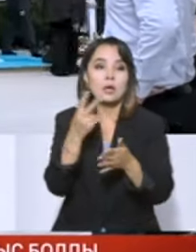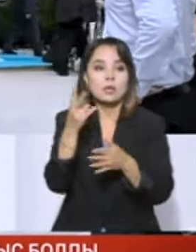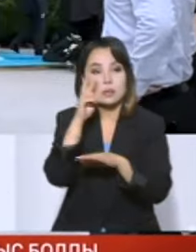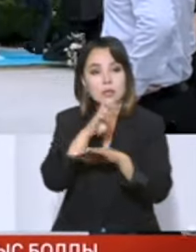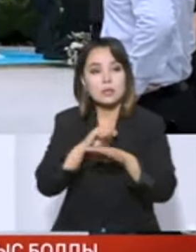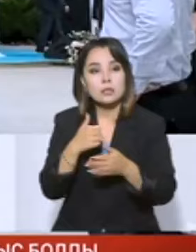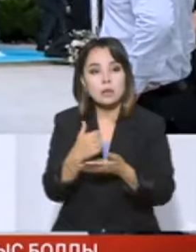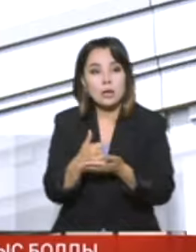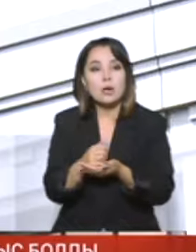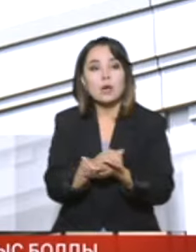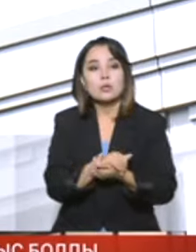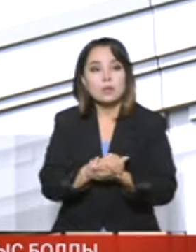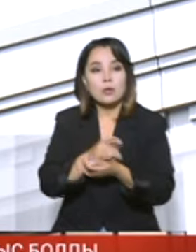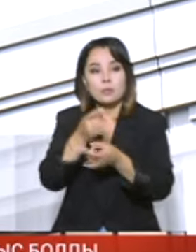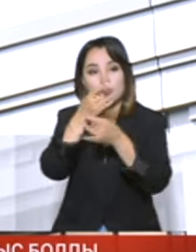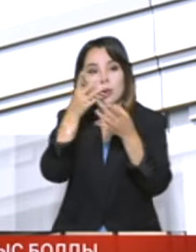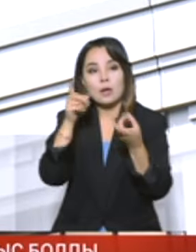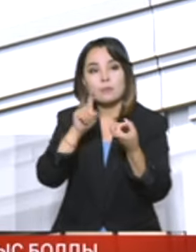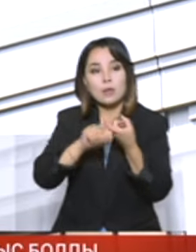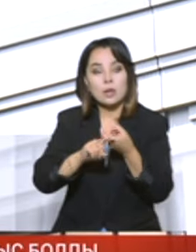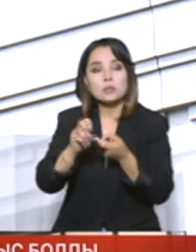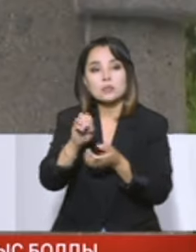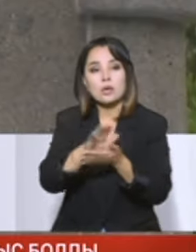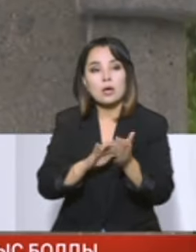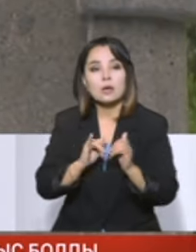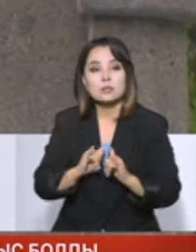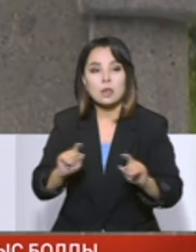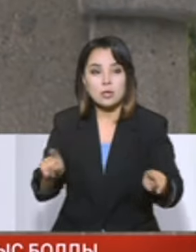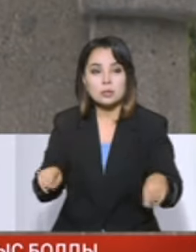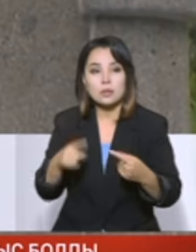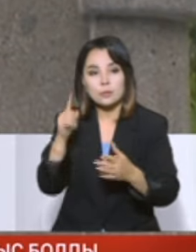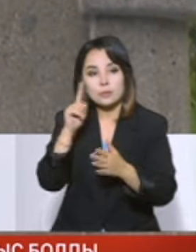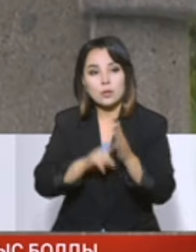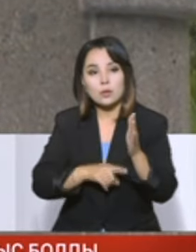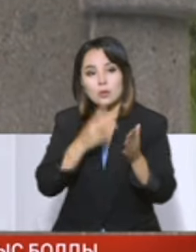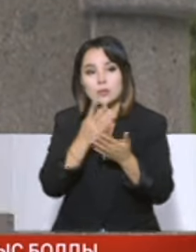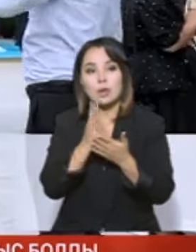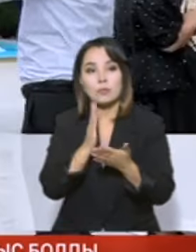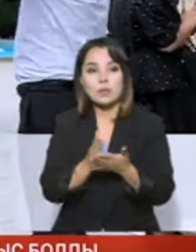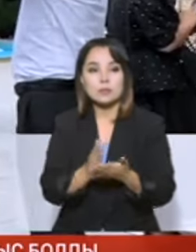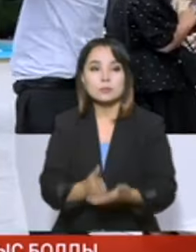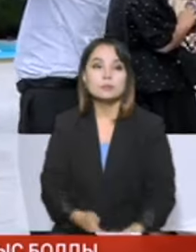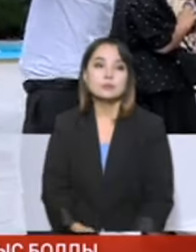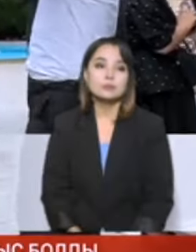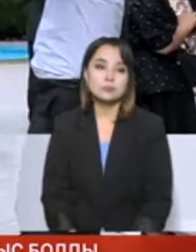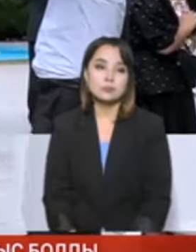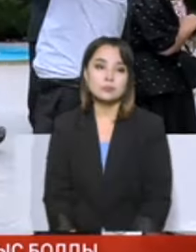арасындағы достықтың, мәдени байланыстың одан әрі нығая түсетініне меңзейді. Оңғар